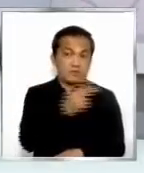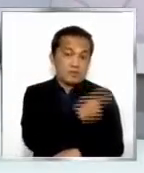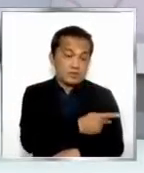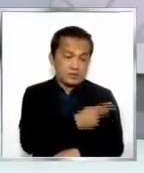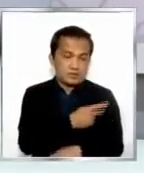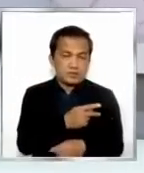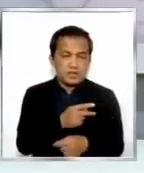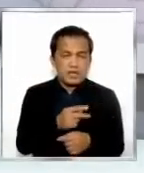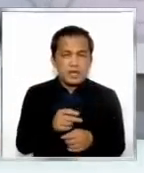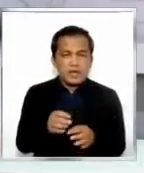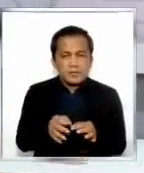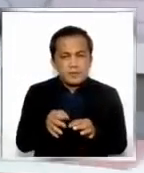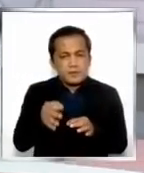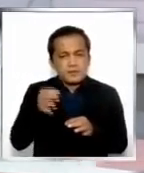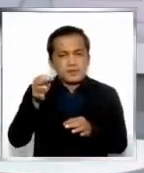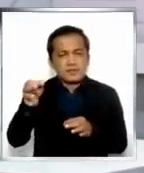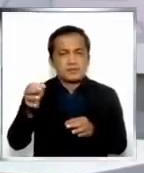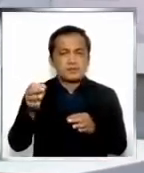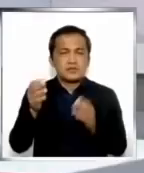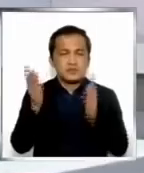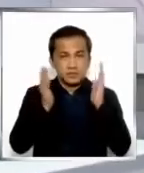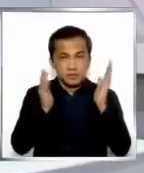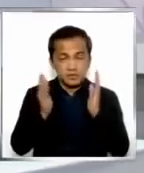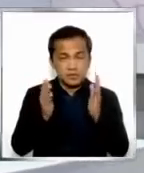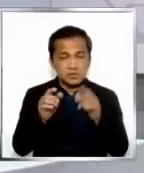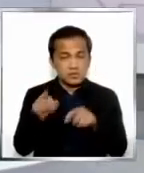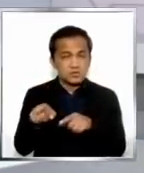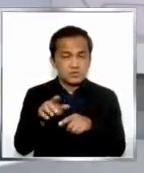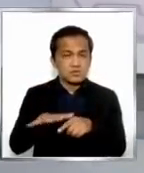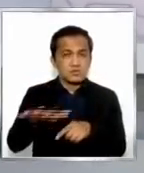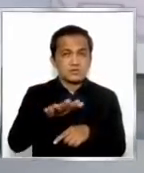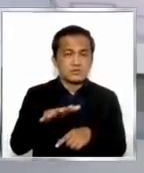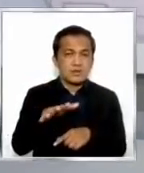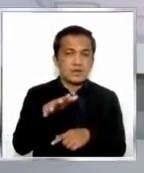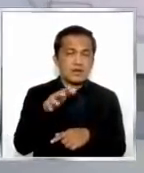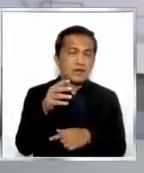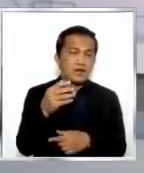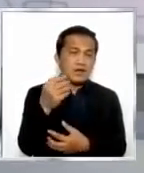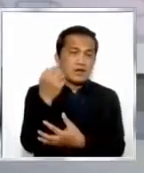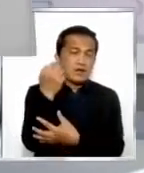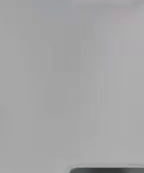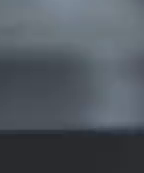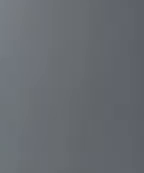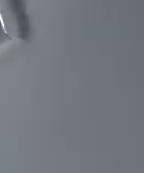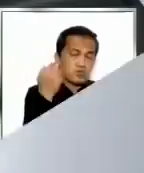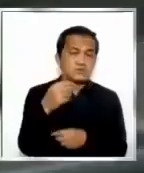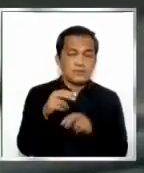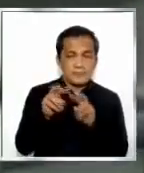pa ang benepisyo lalo na sa mga kapos sa pera. Nakatutok si Maki Pulido.